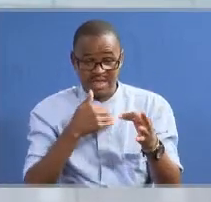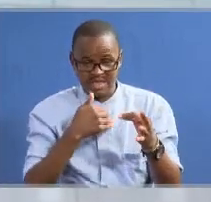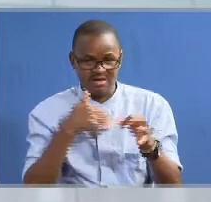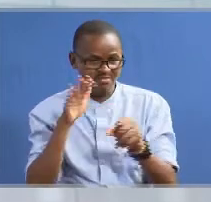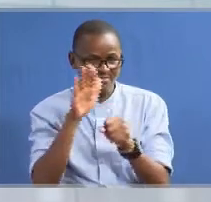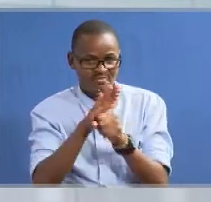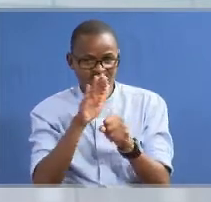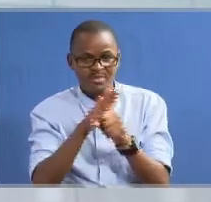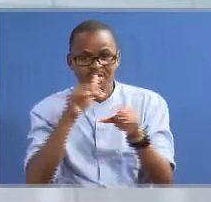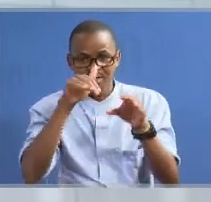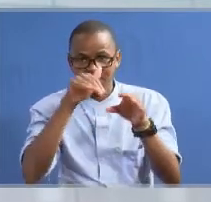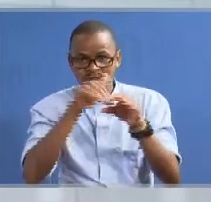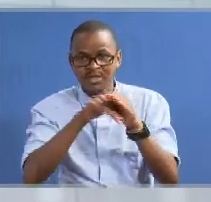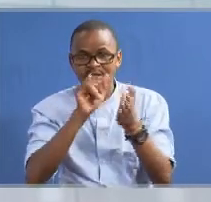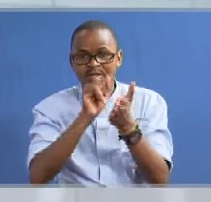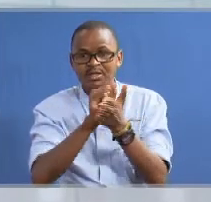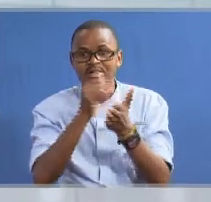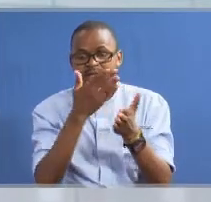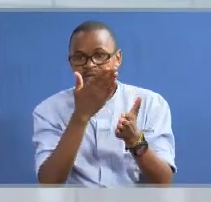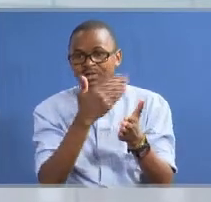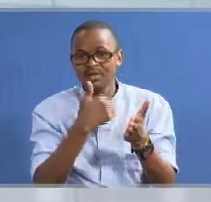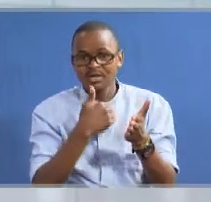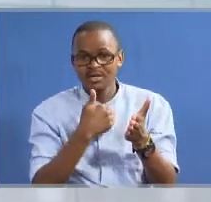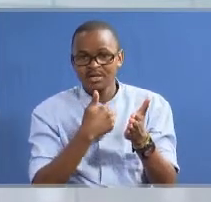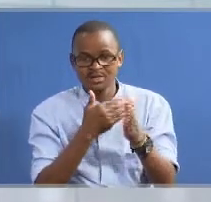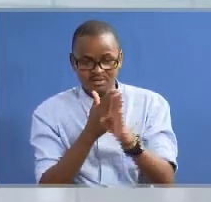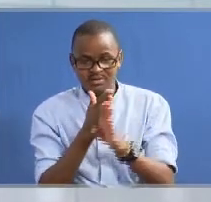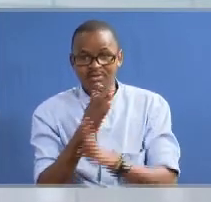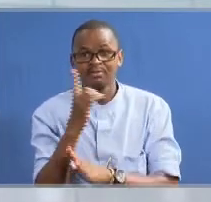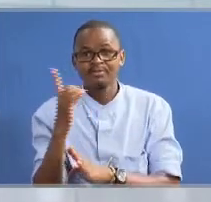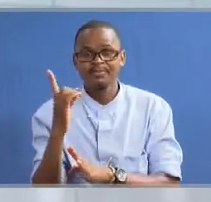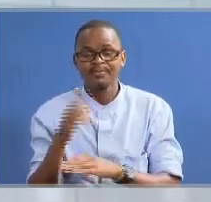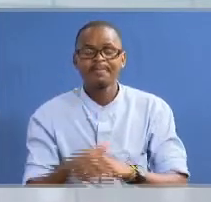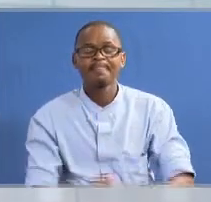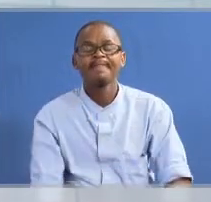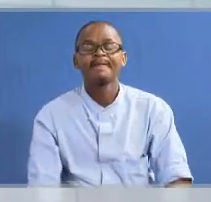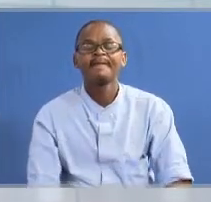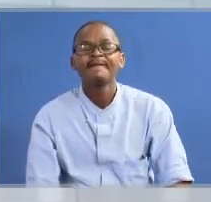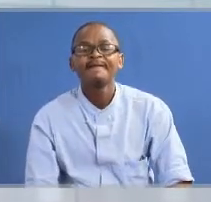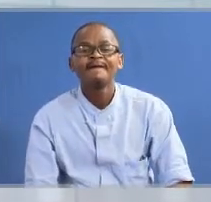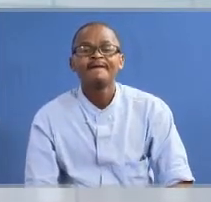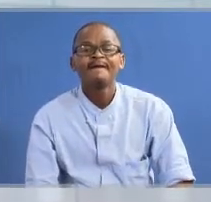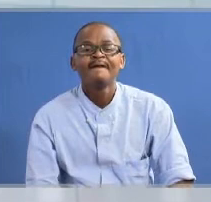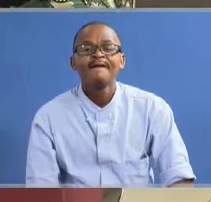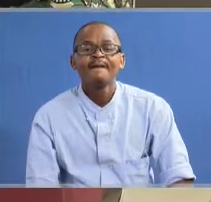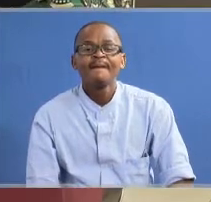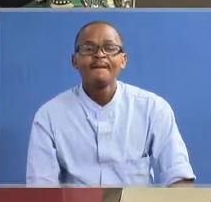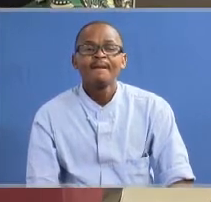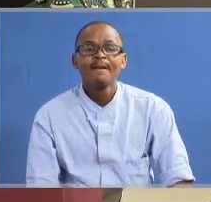ushawishi mkubwa. Samson Jura ana kina cha taarifa hiyo.